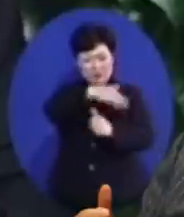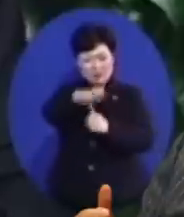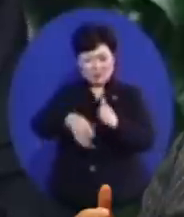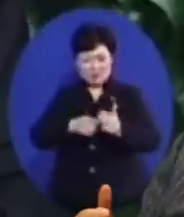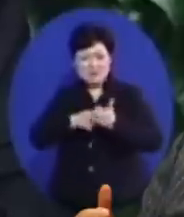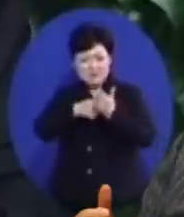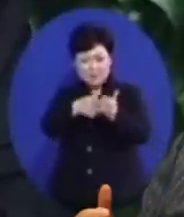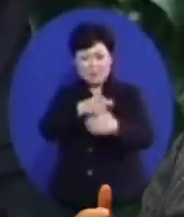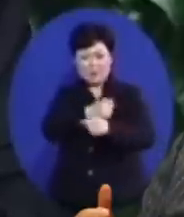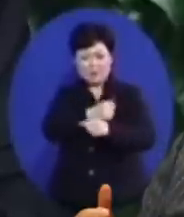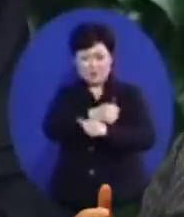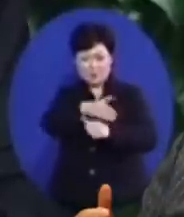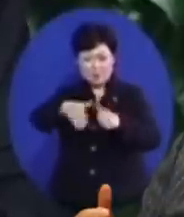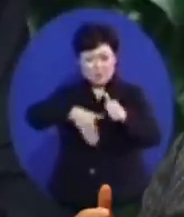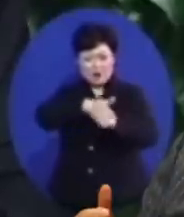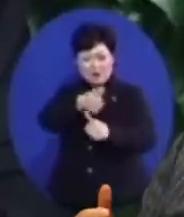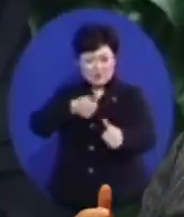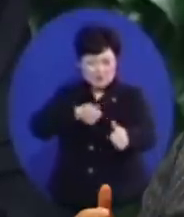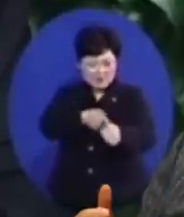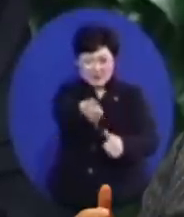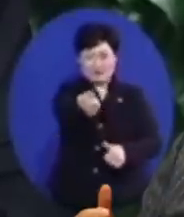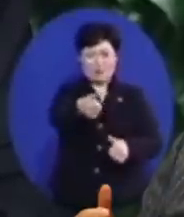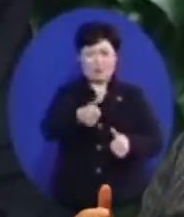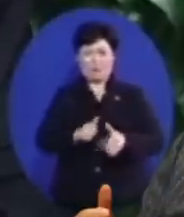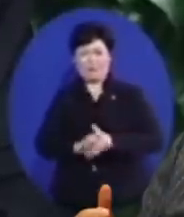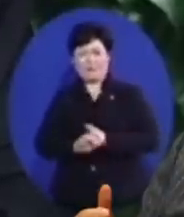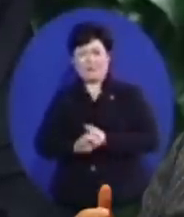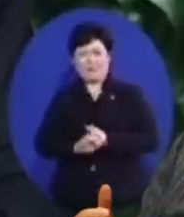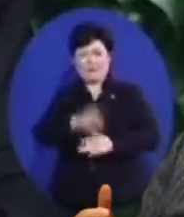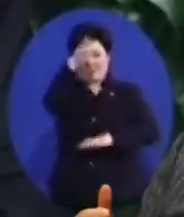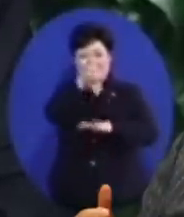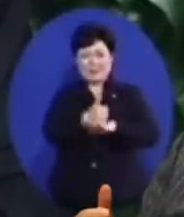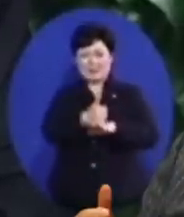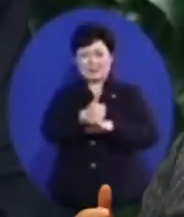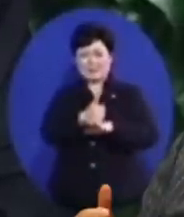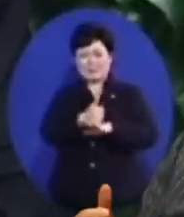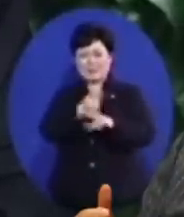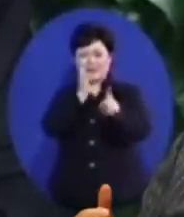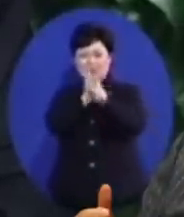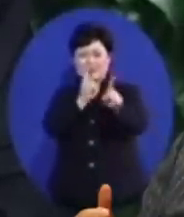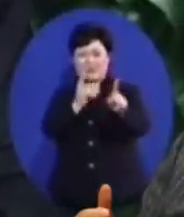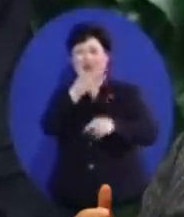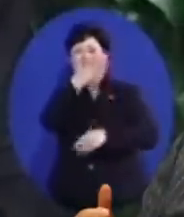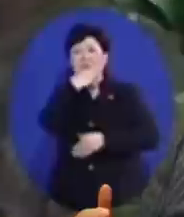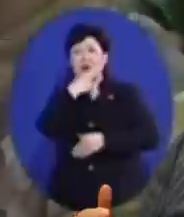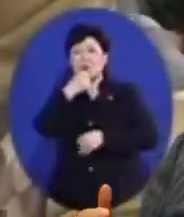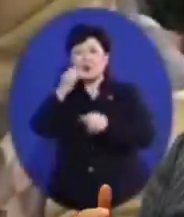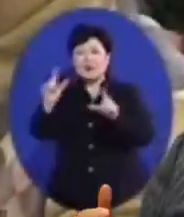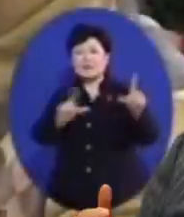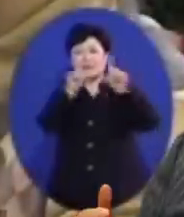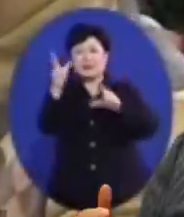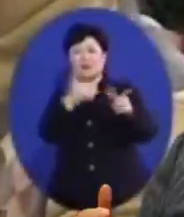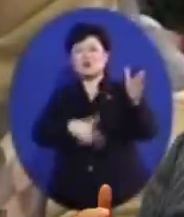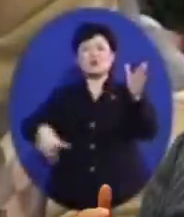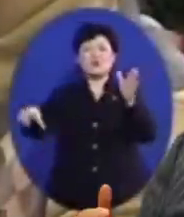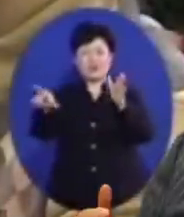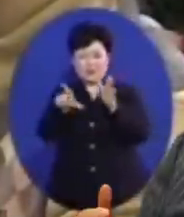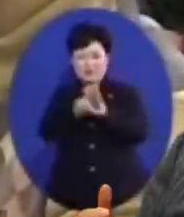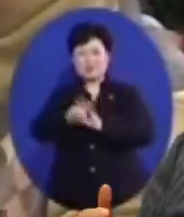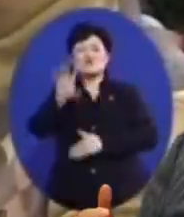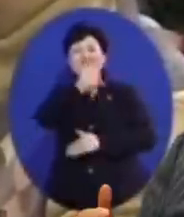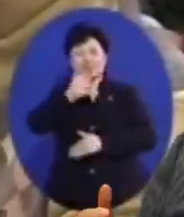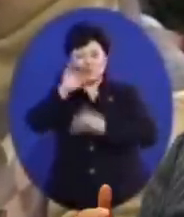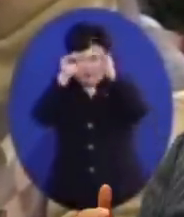극복하고 환경을 이기고 마침내 승리하며 행복하게 살게 만들기를 원해서 그런 훈련을 시키는 것입니다.